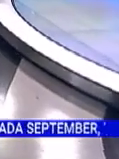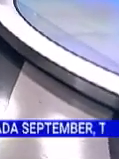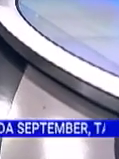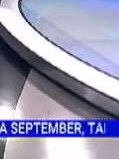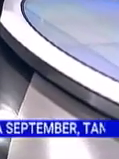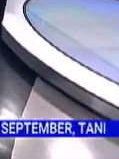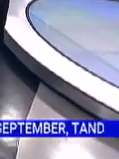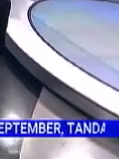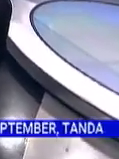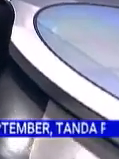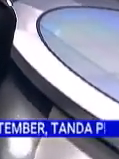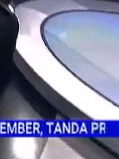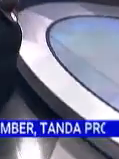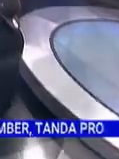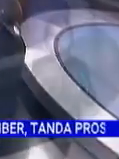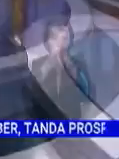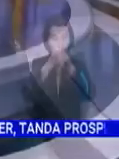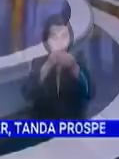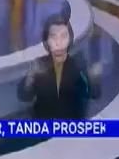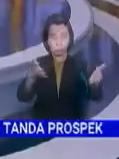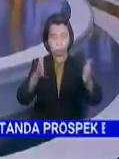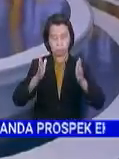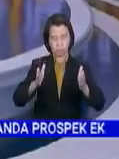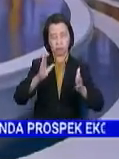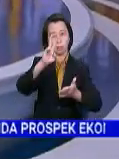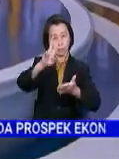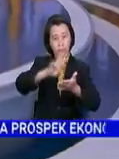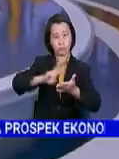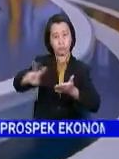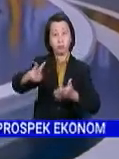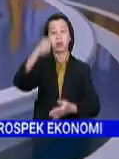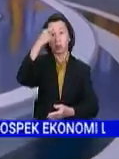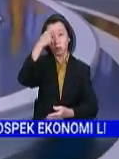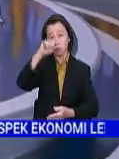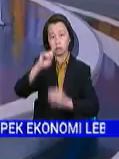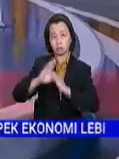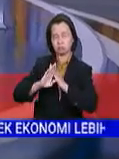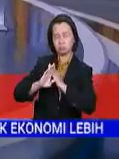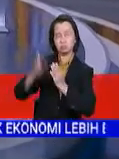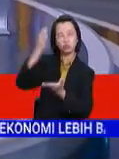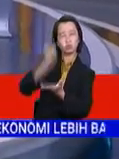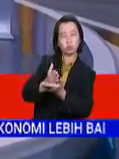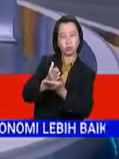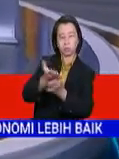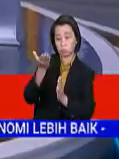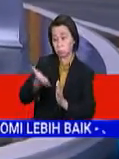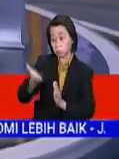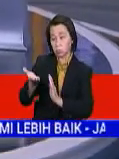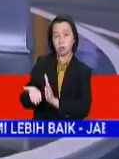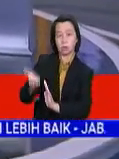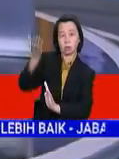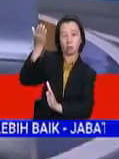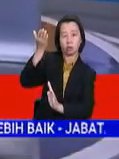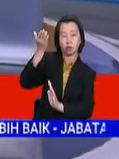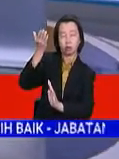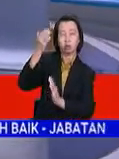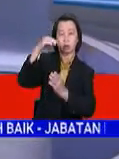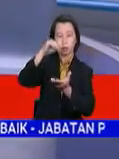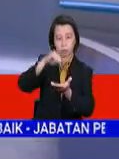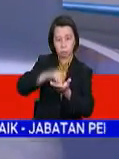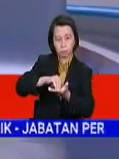Satu pengumuman rasmi akan dibuat dalam tempoh 2 minggu lagi untuk membendung kenaikan harga barang keperluan di seluruh